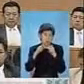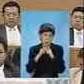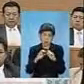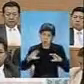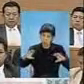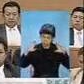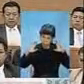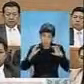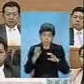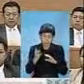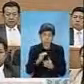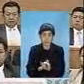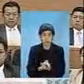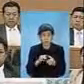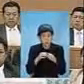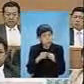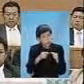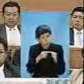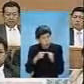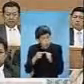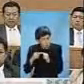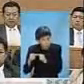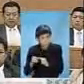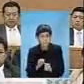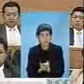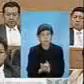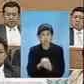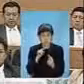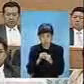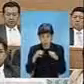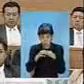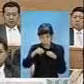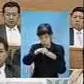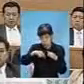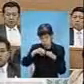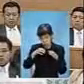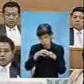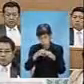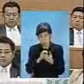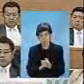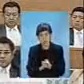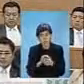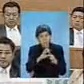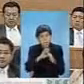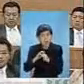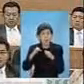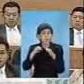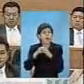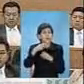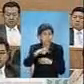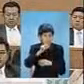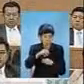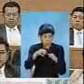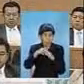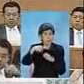บาลในเวลานั้นและชุดต่อมาโดยเฉพาะชุดที่อยู่ในเครือข่ายของพรรคเพื่อไทยพรรค